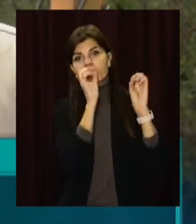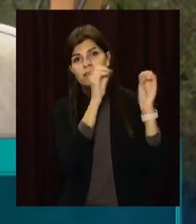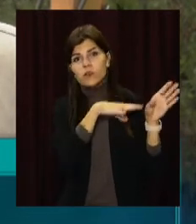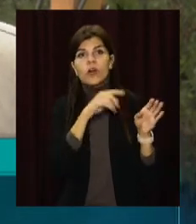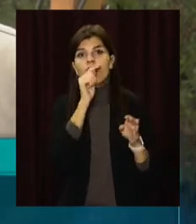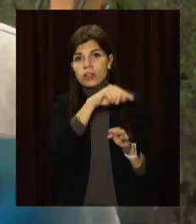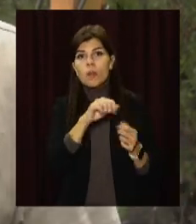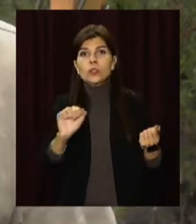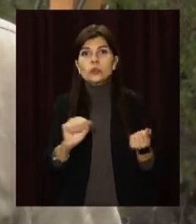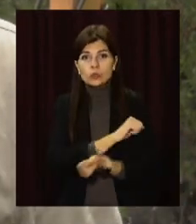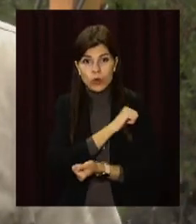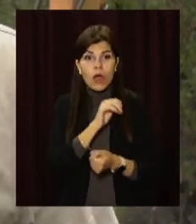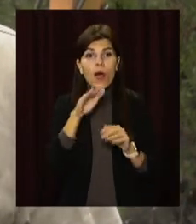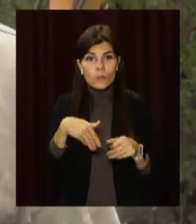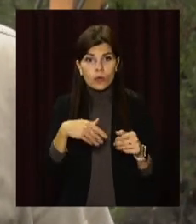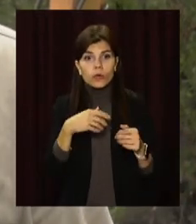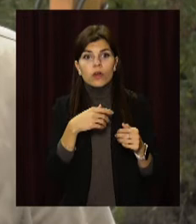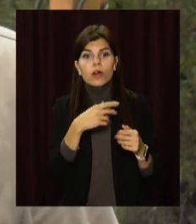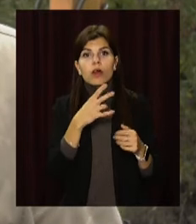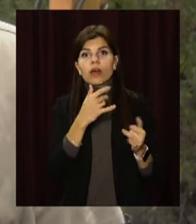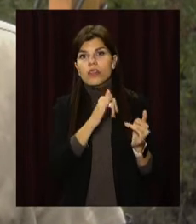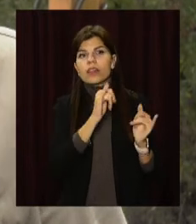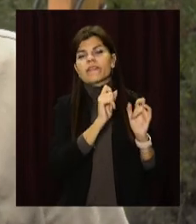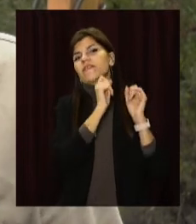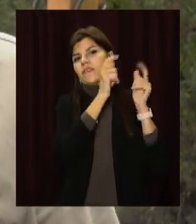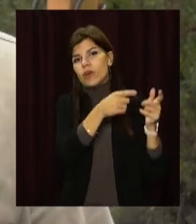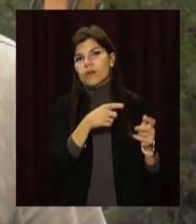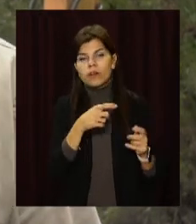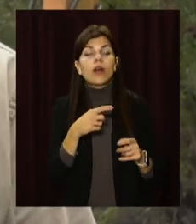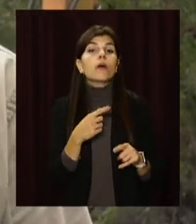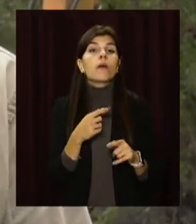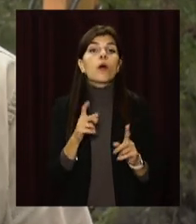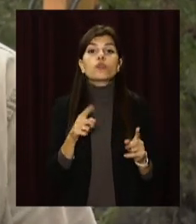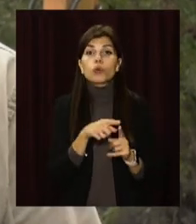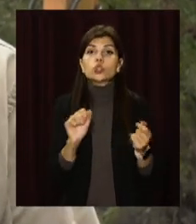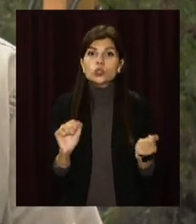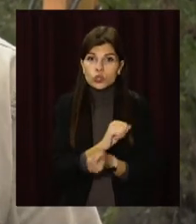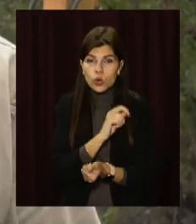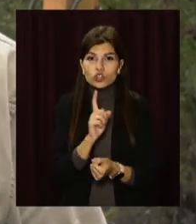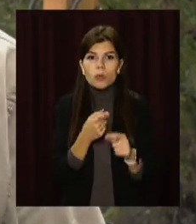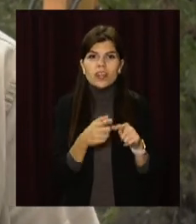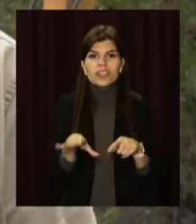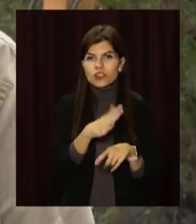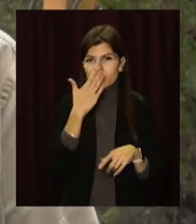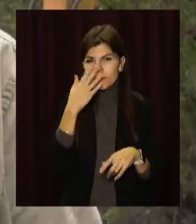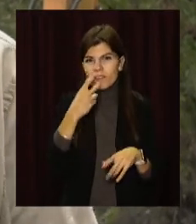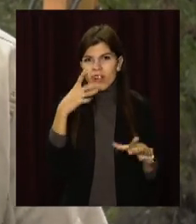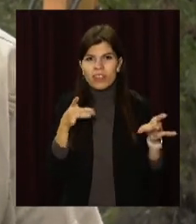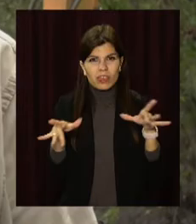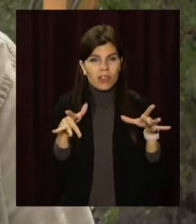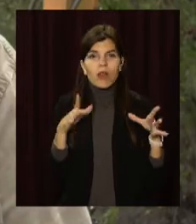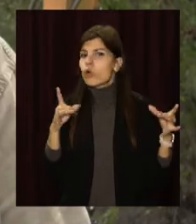Там он высыхает, и после этого его везут на утилизацию. Это делается для того, чтобы он подсох, чтобы всей этой зловонной жижей